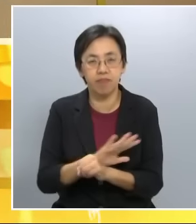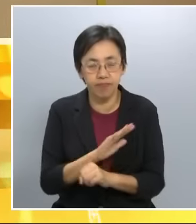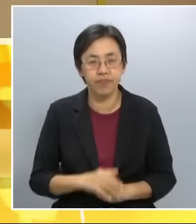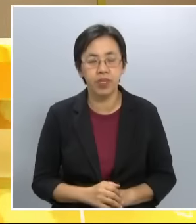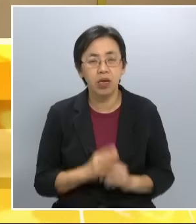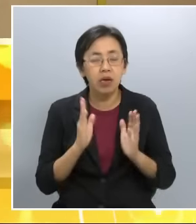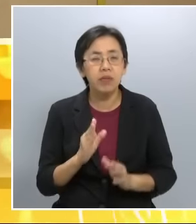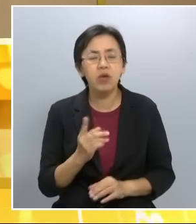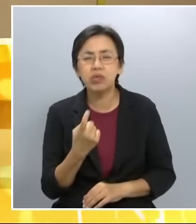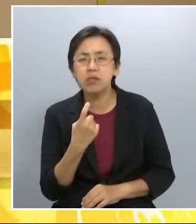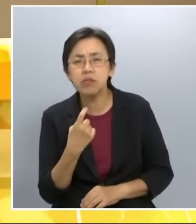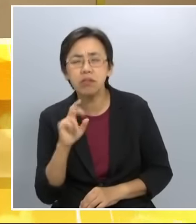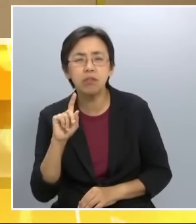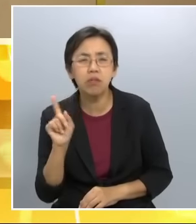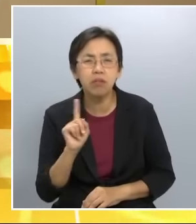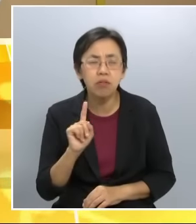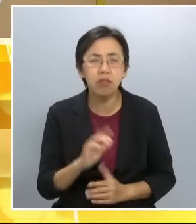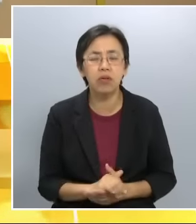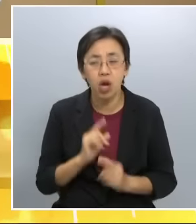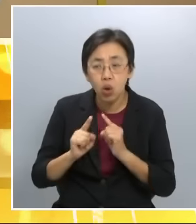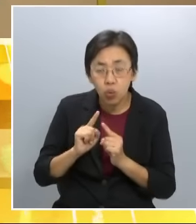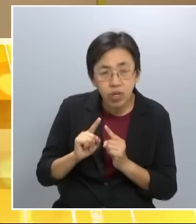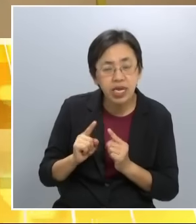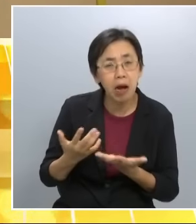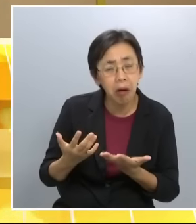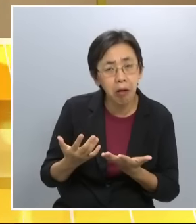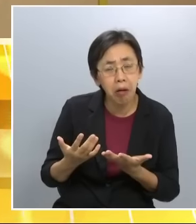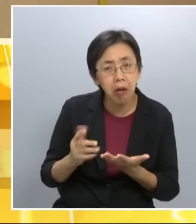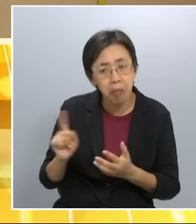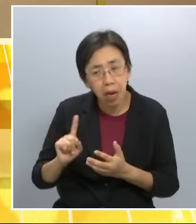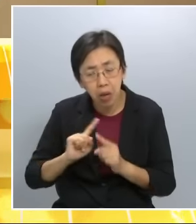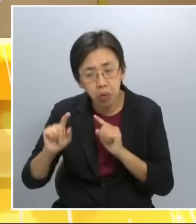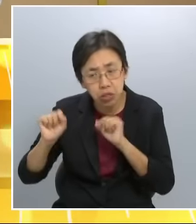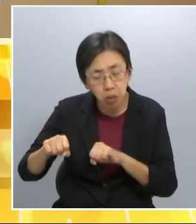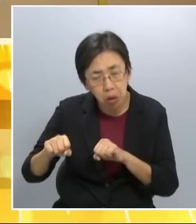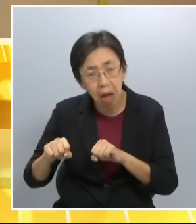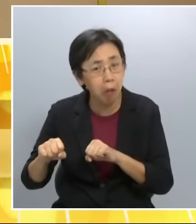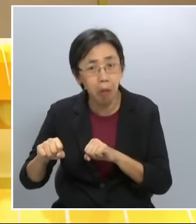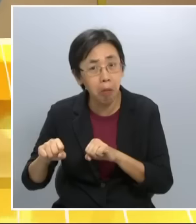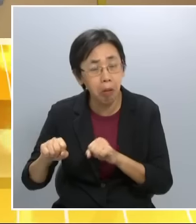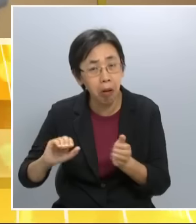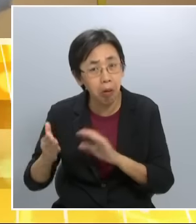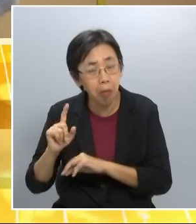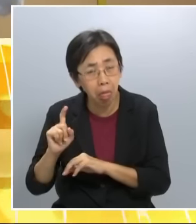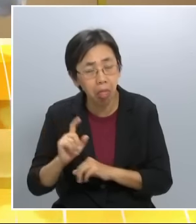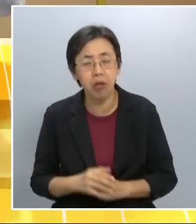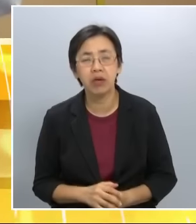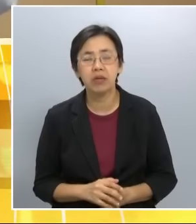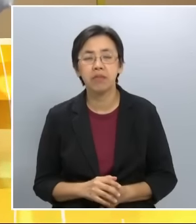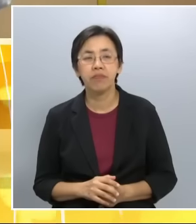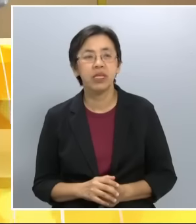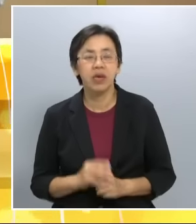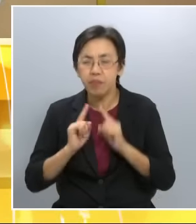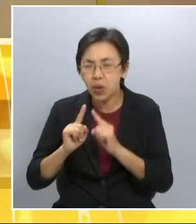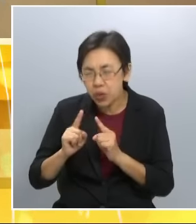ามเรื่องกระแสข่าวเรื่องเดียวล้มหรือไม่ประการใดคนองค์เองบอกไม่มีเดีย